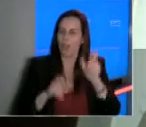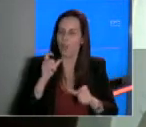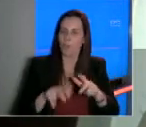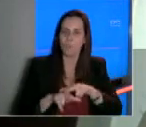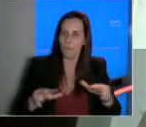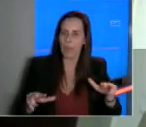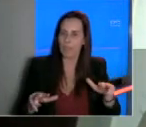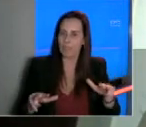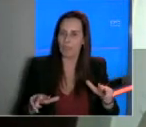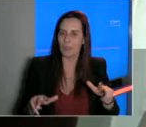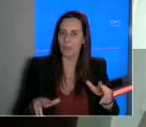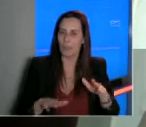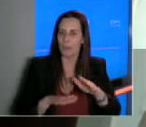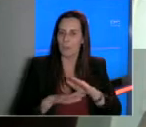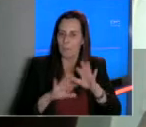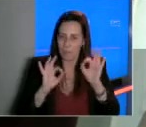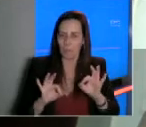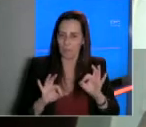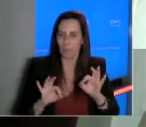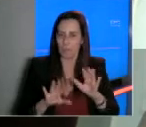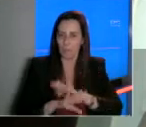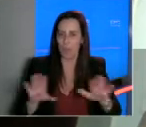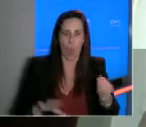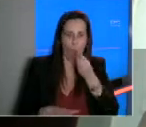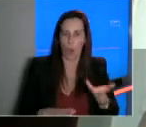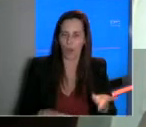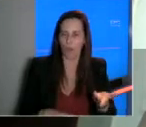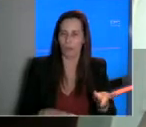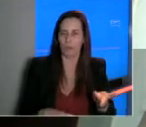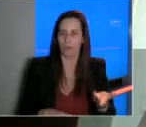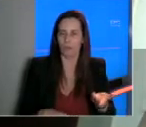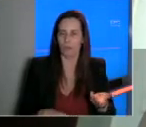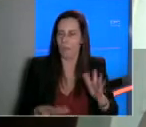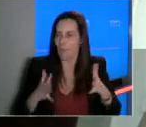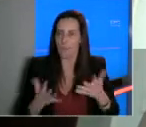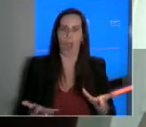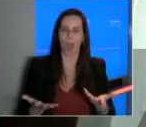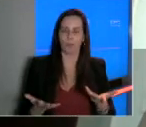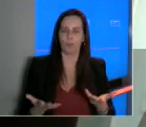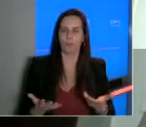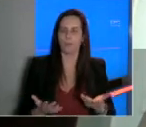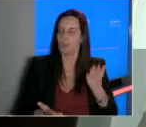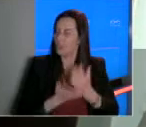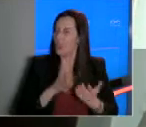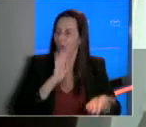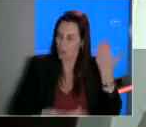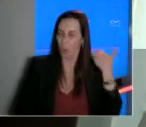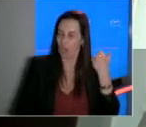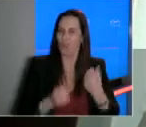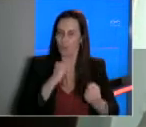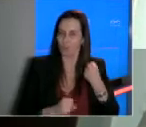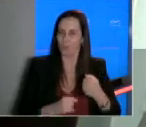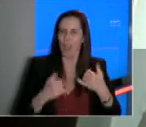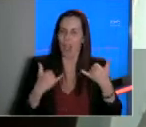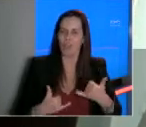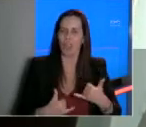נמצאים במצב ללא, באמת באמת בלי מזון, בחרדות שהיו כבר לפני כן קשות.